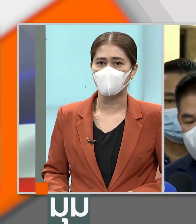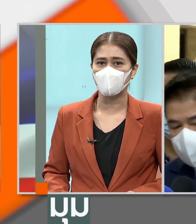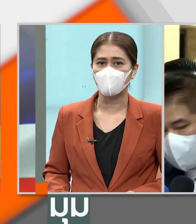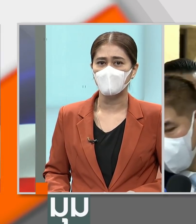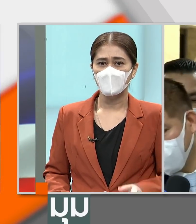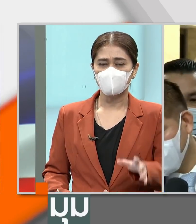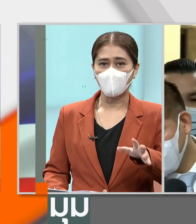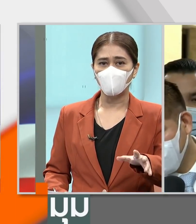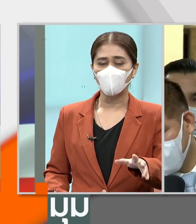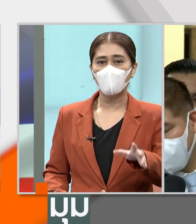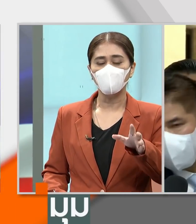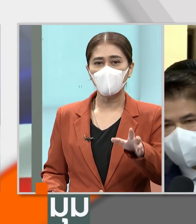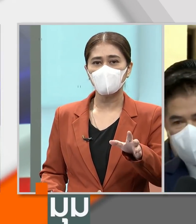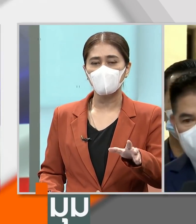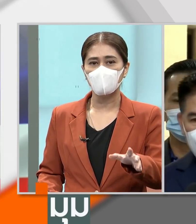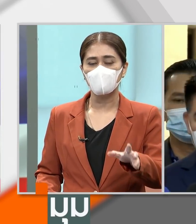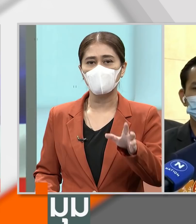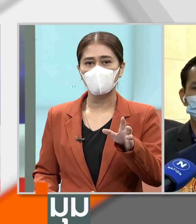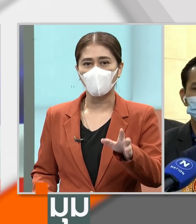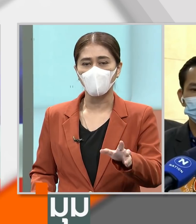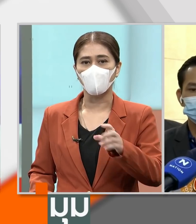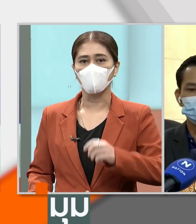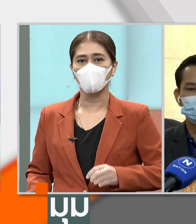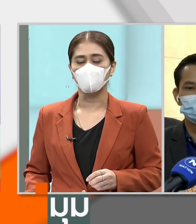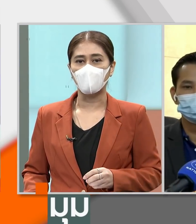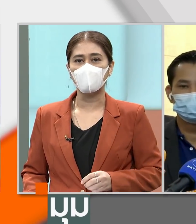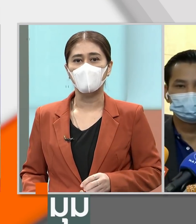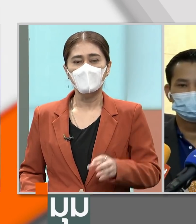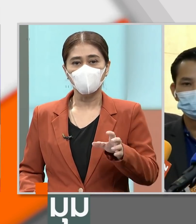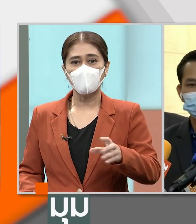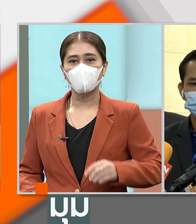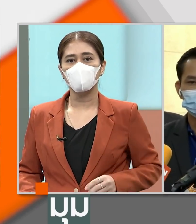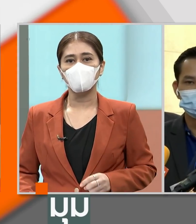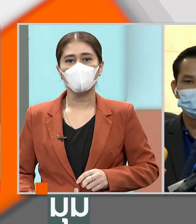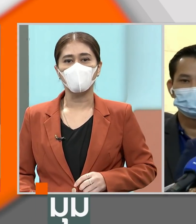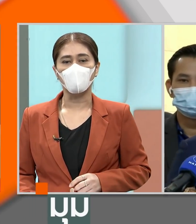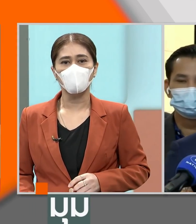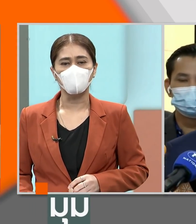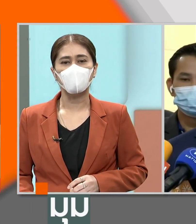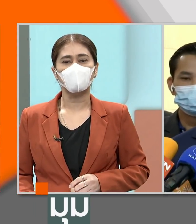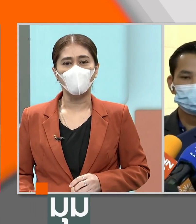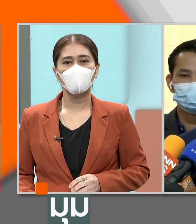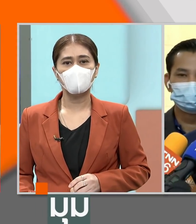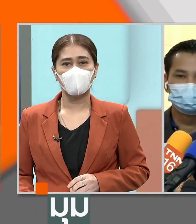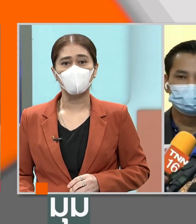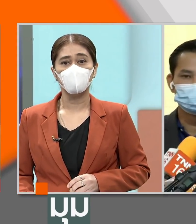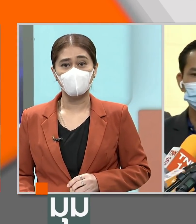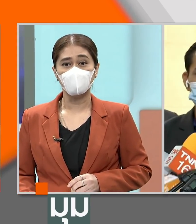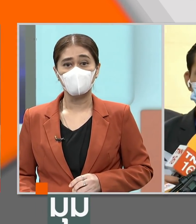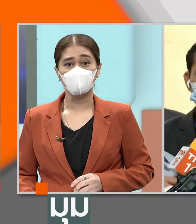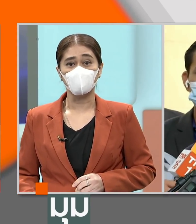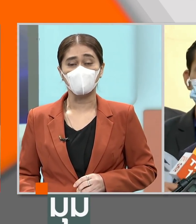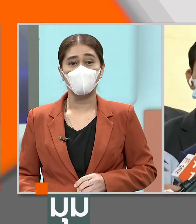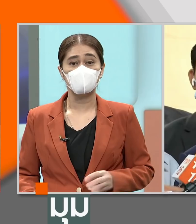ส.ส.ได้ยังไงแต่เอาเป็นว่าไม่เกินเลยกรอบของกฎหมายค่ะทุกอย่างยังอยู่ในกรอบของกฎหมายแต่ว่าเกม